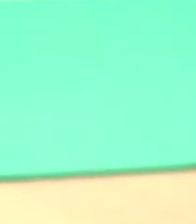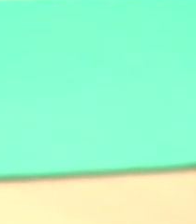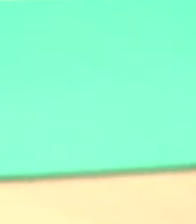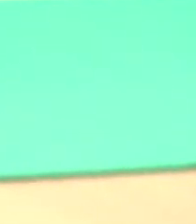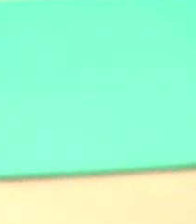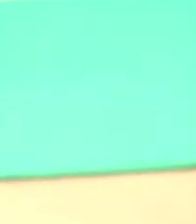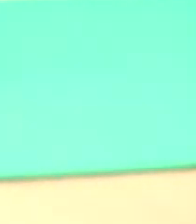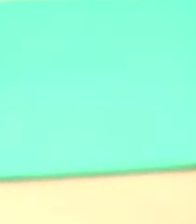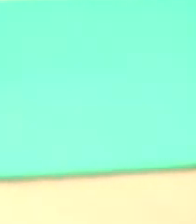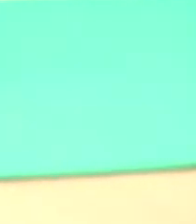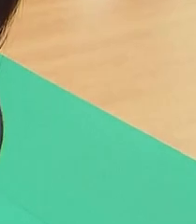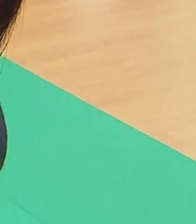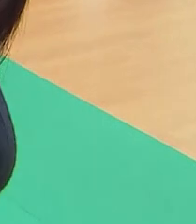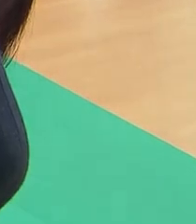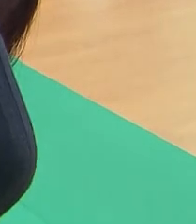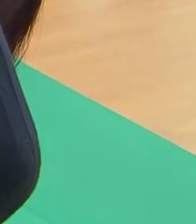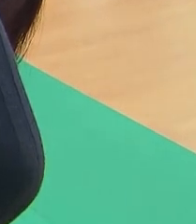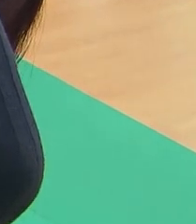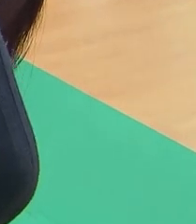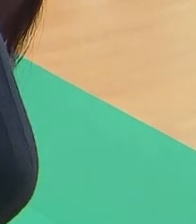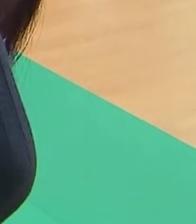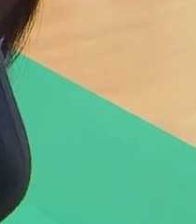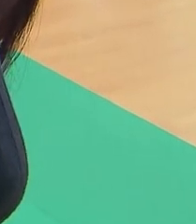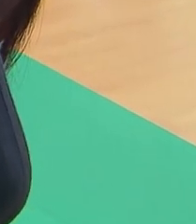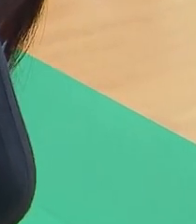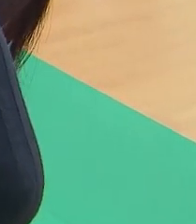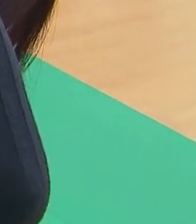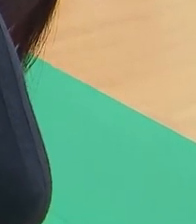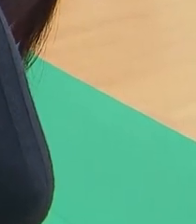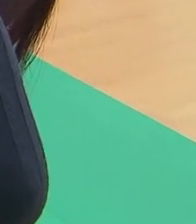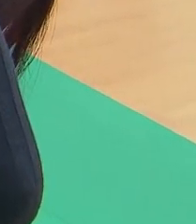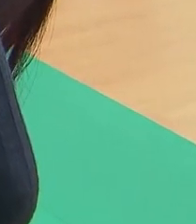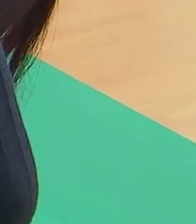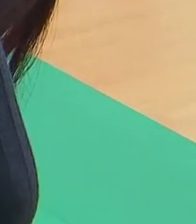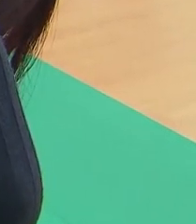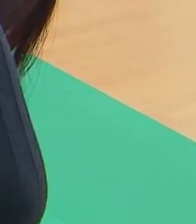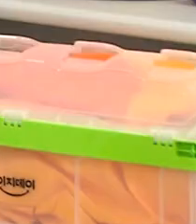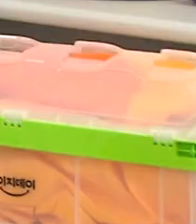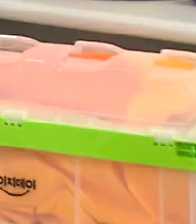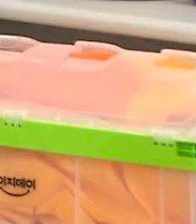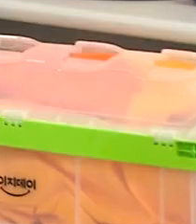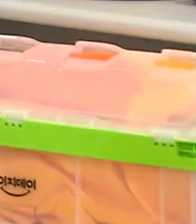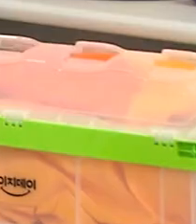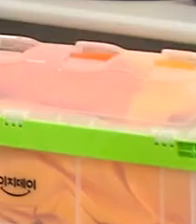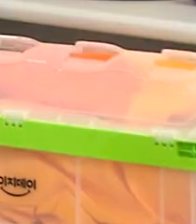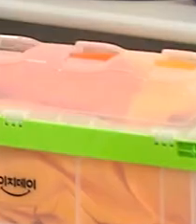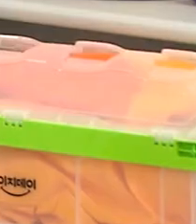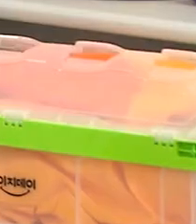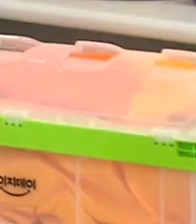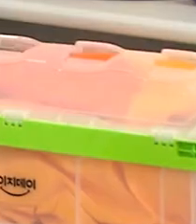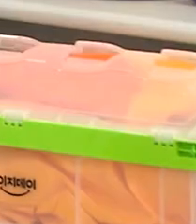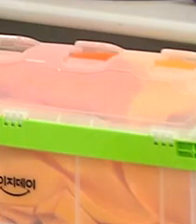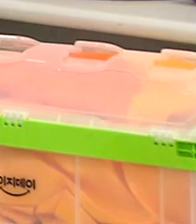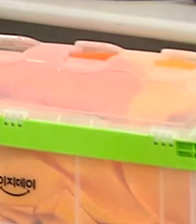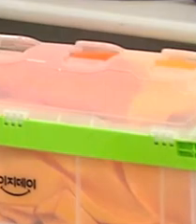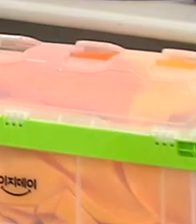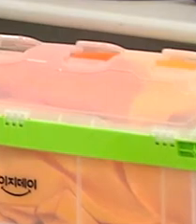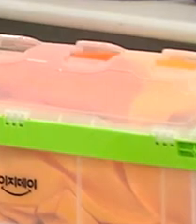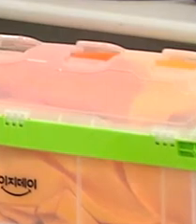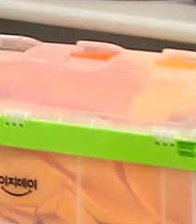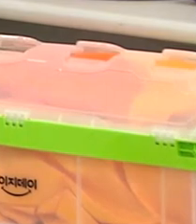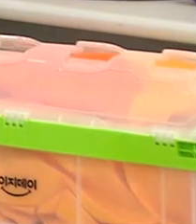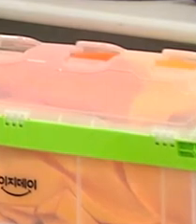손으로 팔꿈치를 감싼 뒤에 잡아당기는데 네. 팔만 끌어당기는 게 아니라 이 등도 같이 한 10초간 옆으로